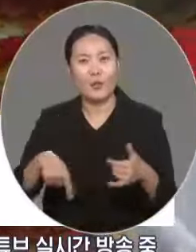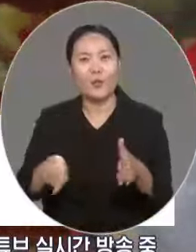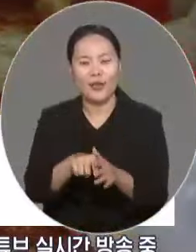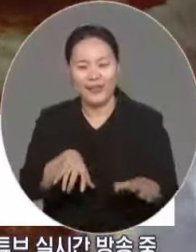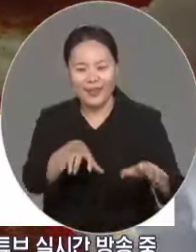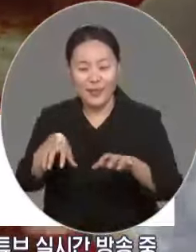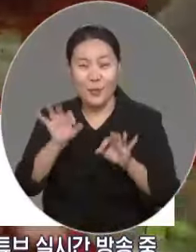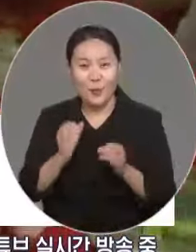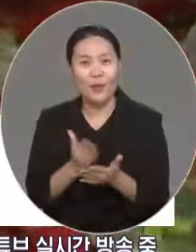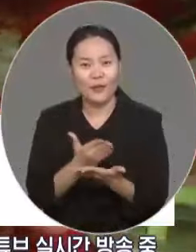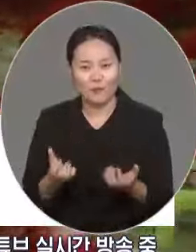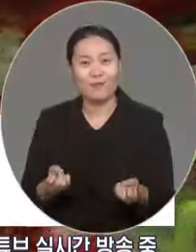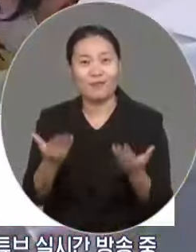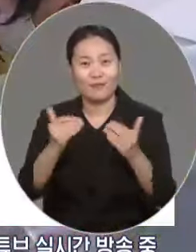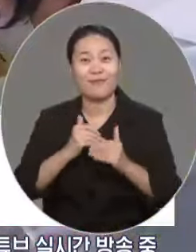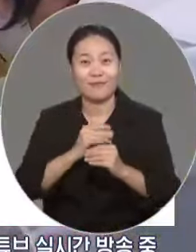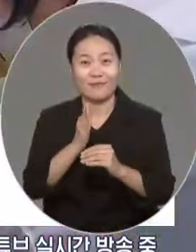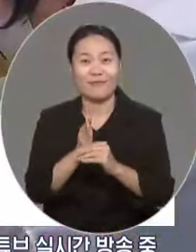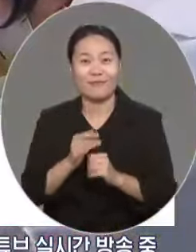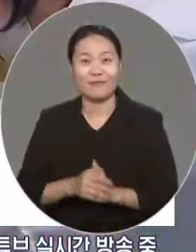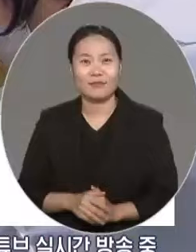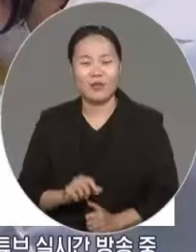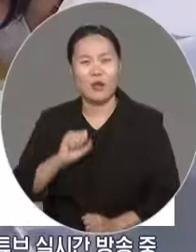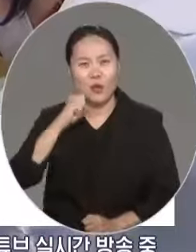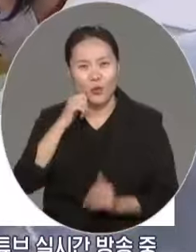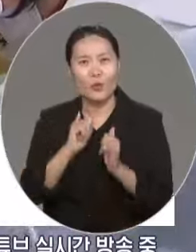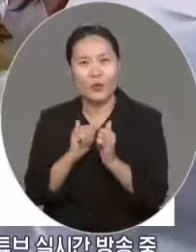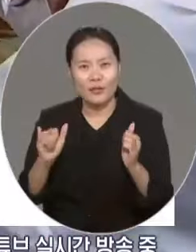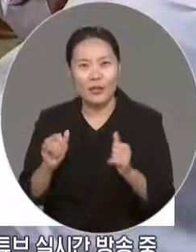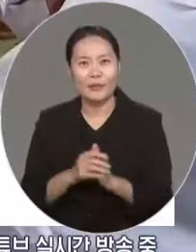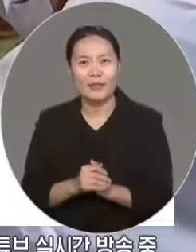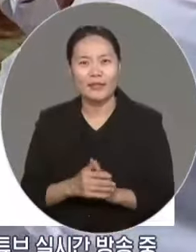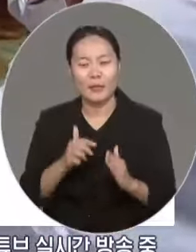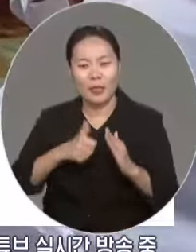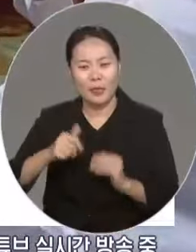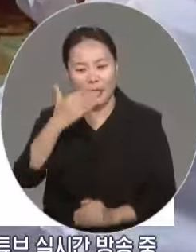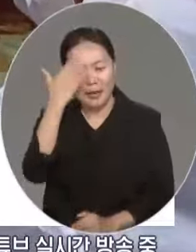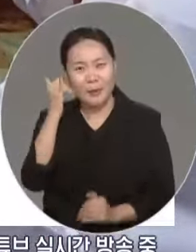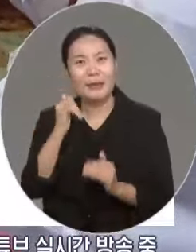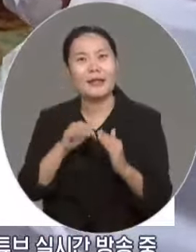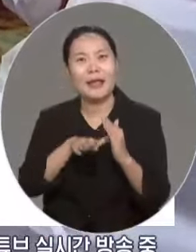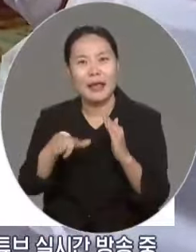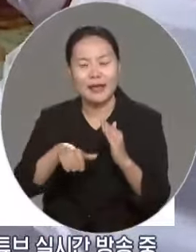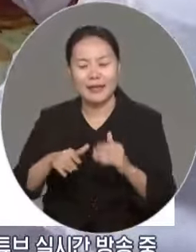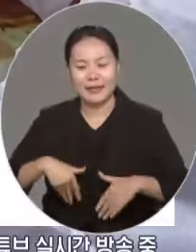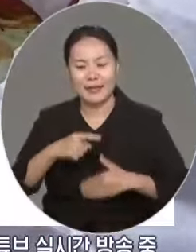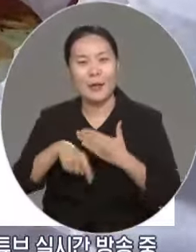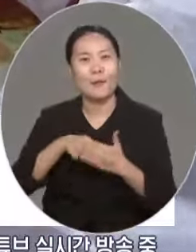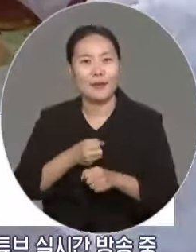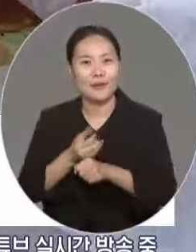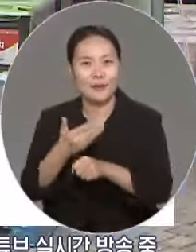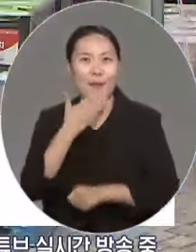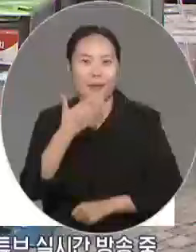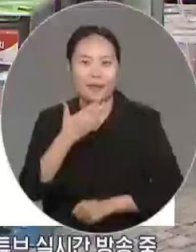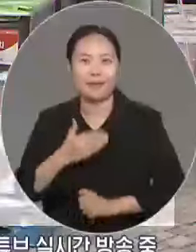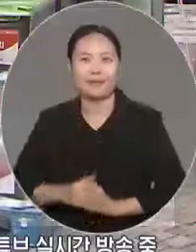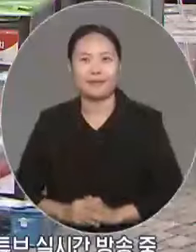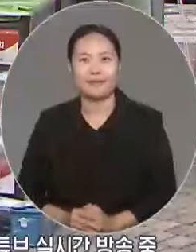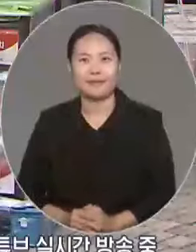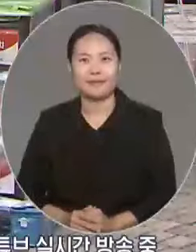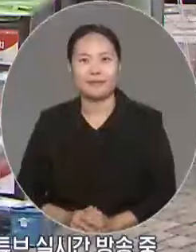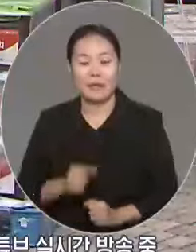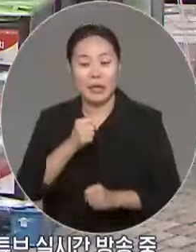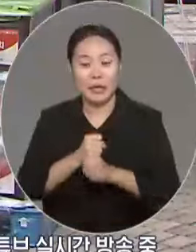김장을 해가지고 나눔을 하고 있어요. 저소득층이라든가 조선가족이라든가 이런 가정에 이렇게 따뜻한 마음으로 전해지는 김치가.